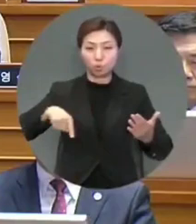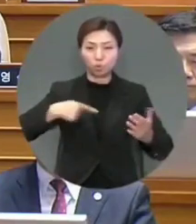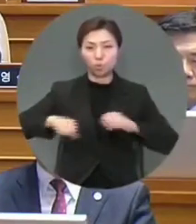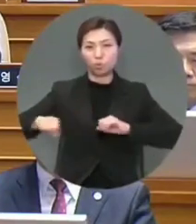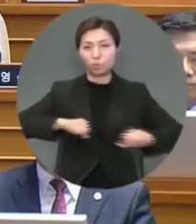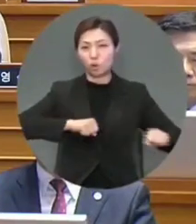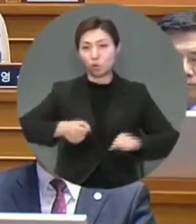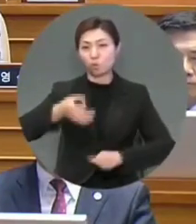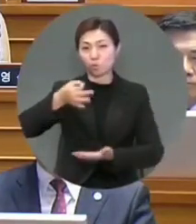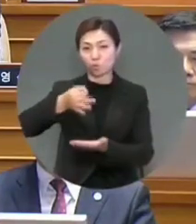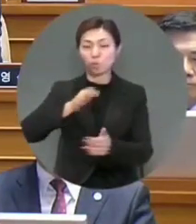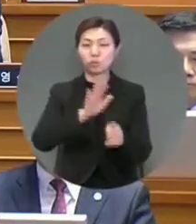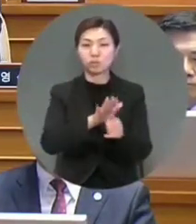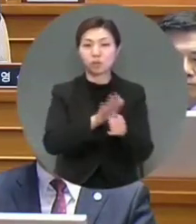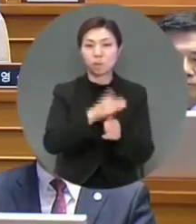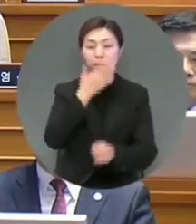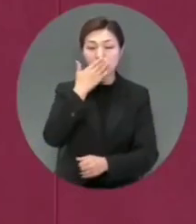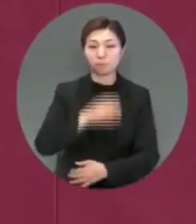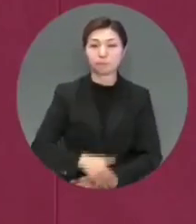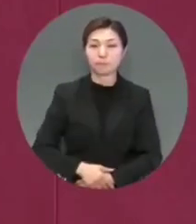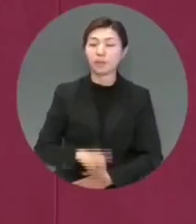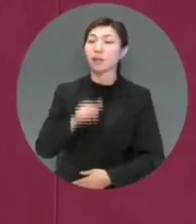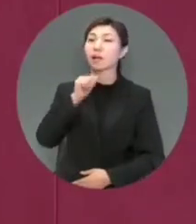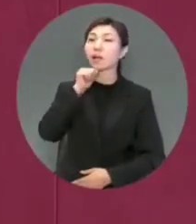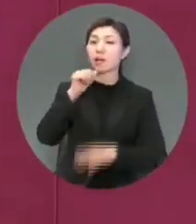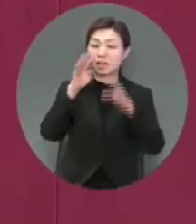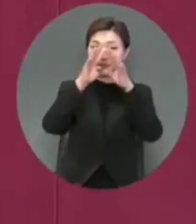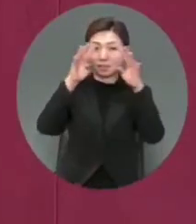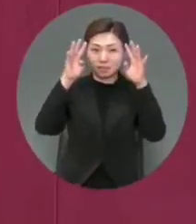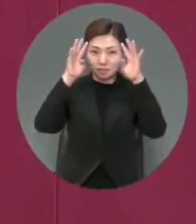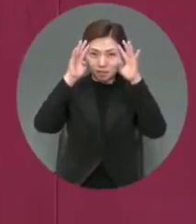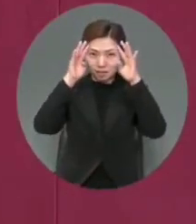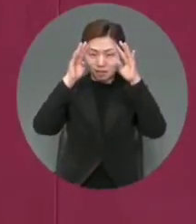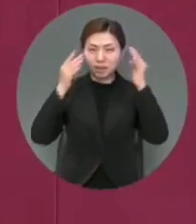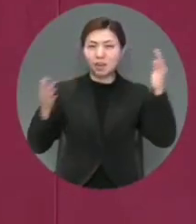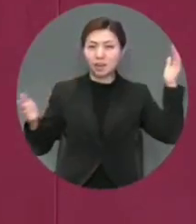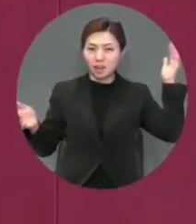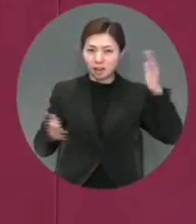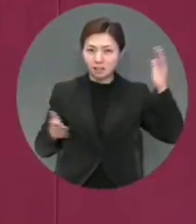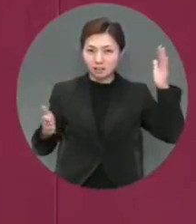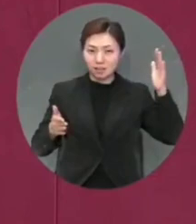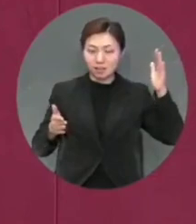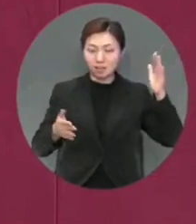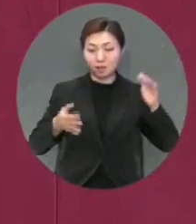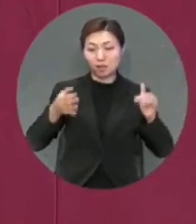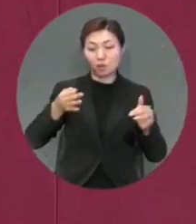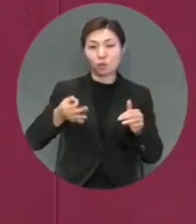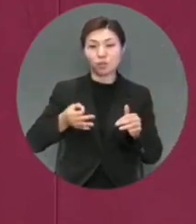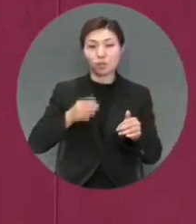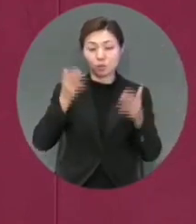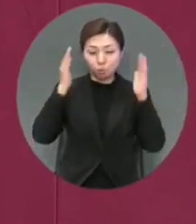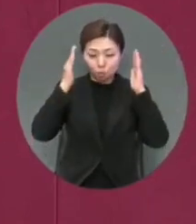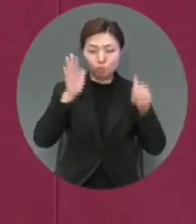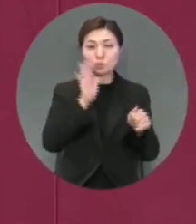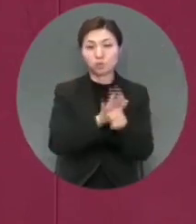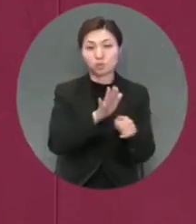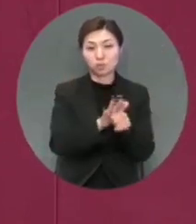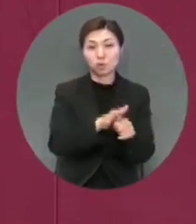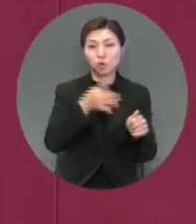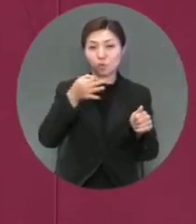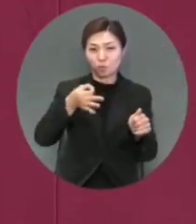그리고 저소득층 대학생 67만 명의 장학금을 평균 8% 인상하였습니다.